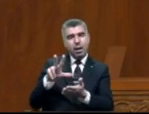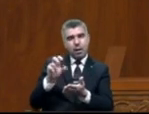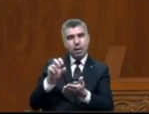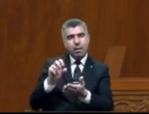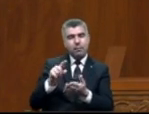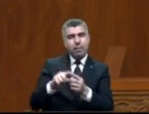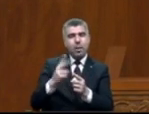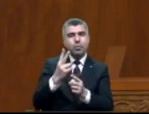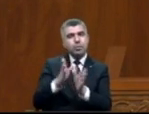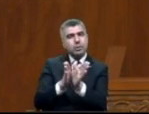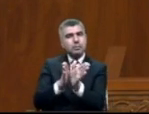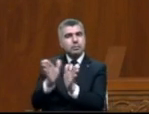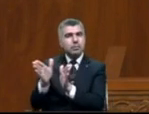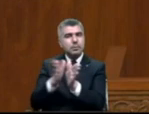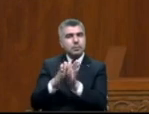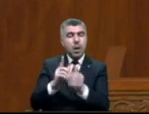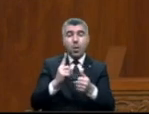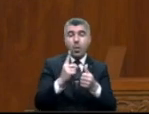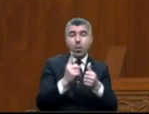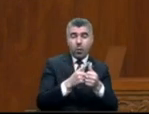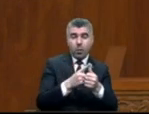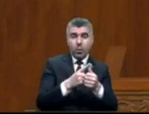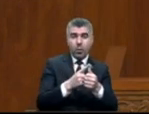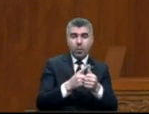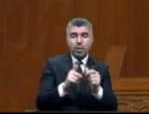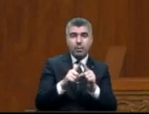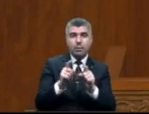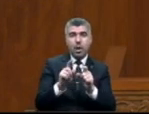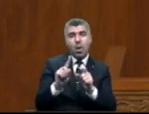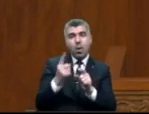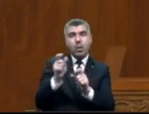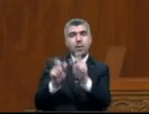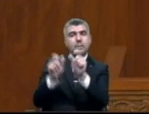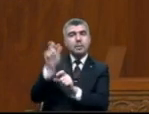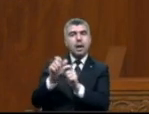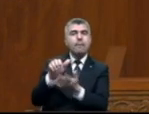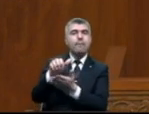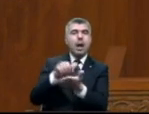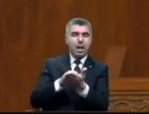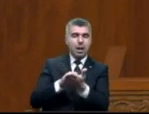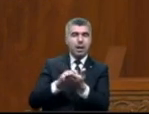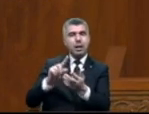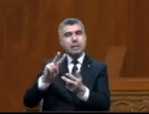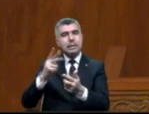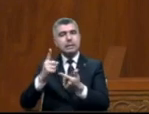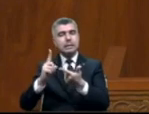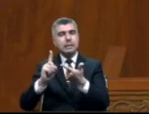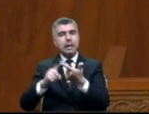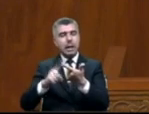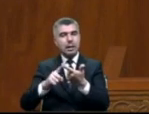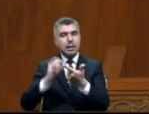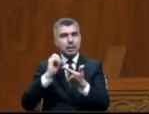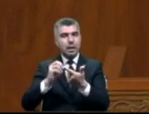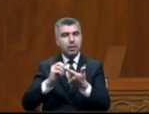الاستراتيجية عندها جوج ديال الأسس، الأساس الأول هو الإنسان في الأولوية، والفلاحة